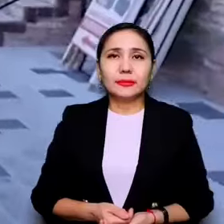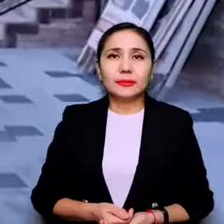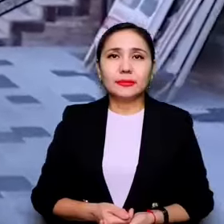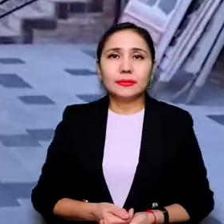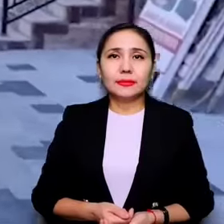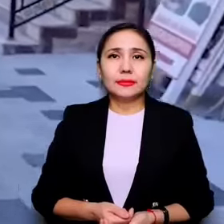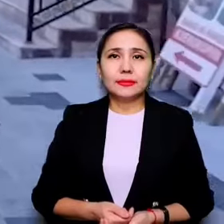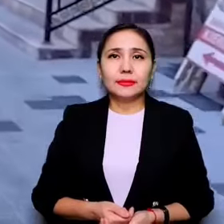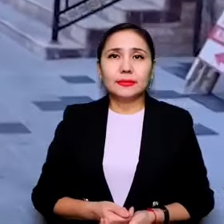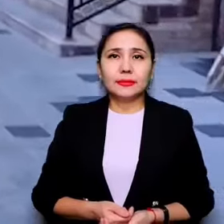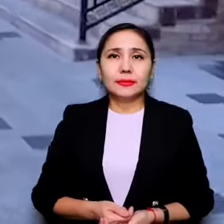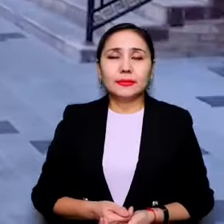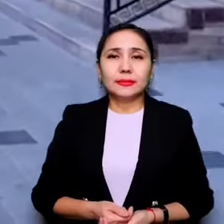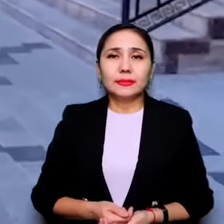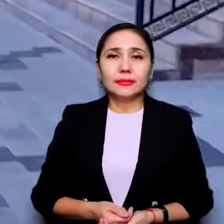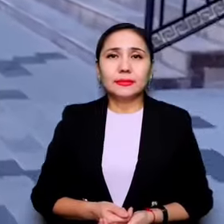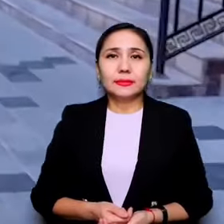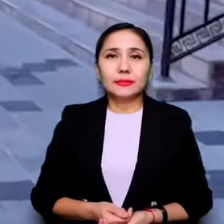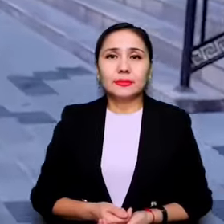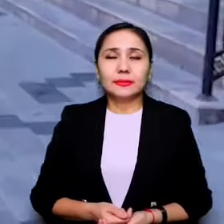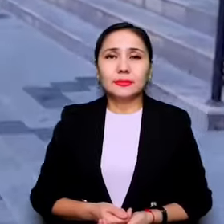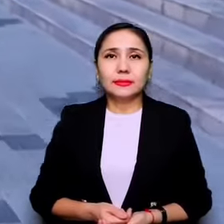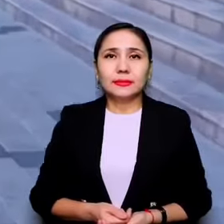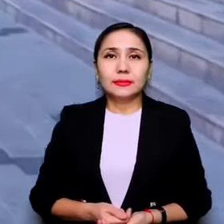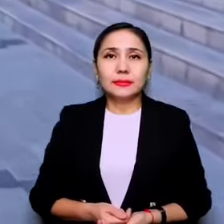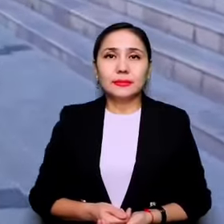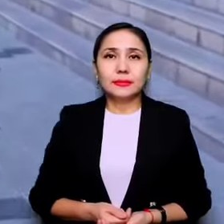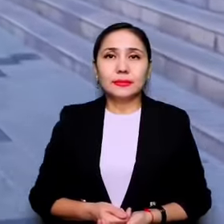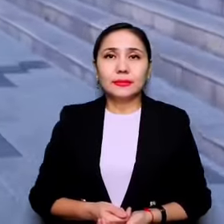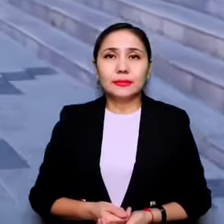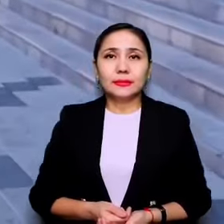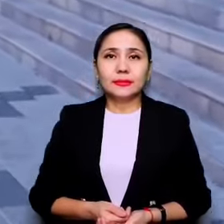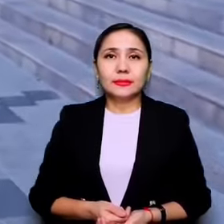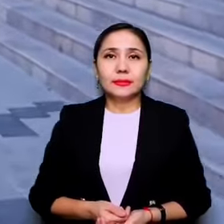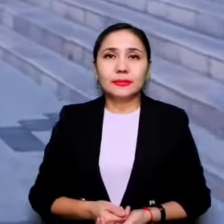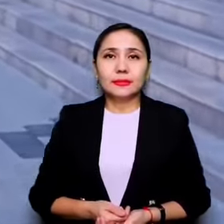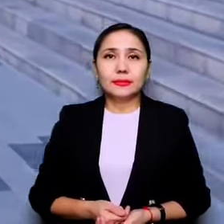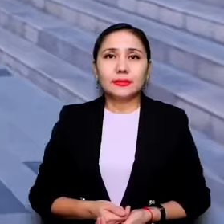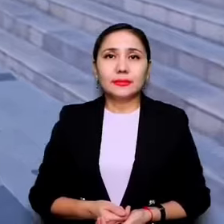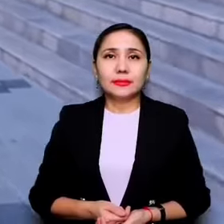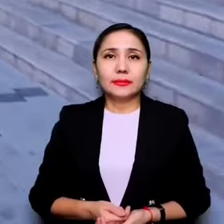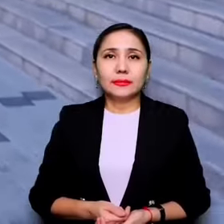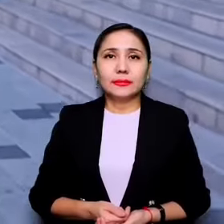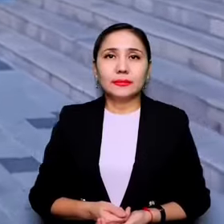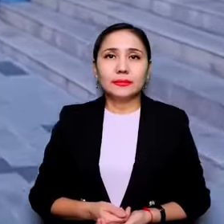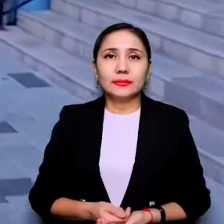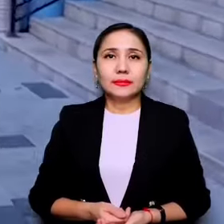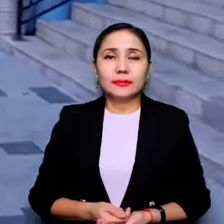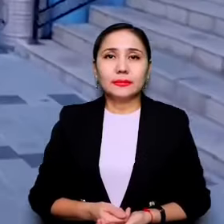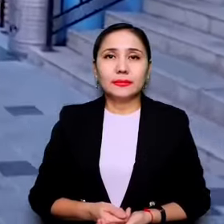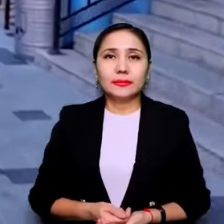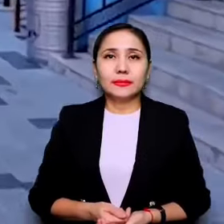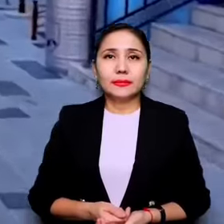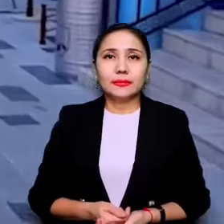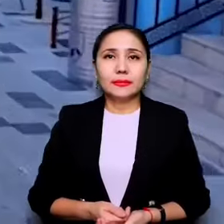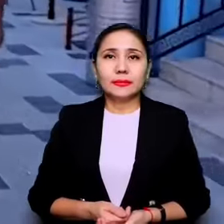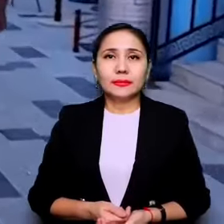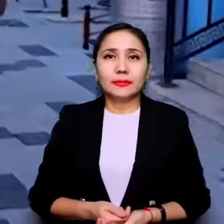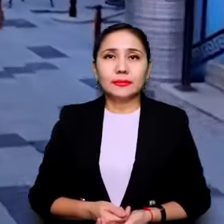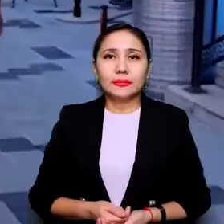yo'lning yuzida bir nechta do'konlar joylashgan, ularning oldida mashinalar parkovka qilingan. U imo ishoralar